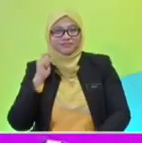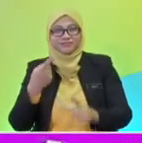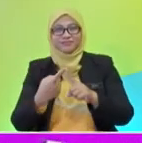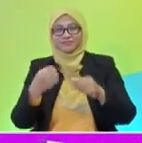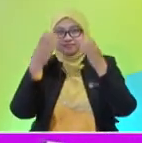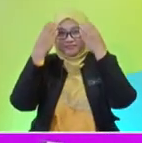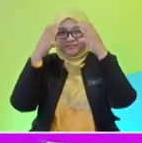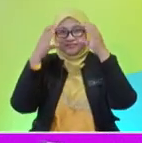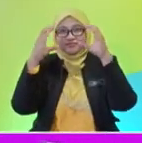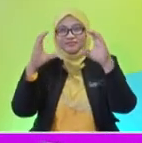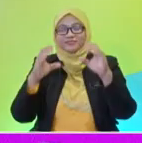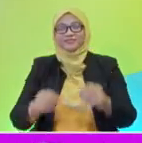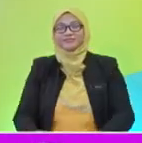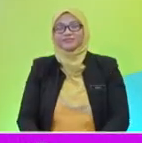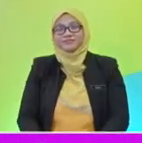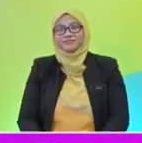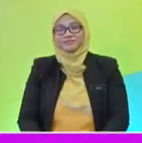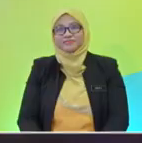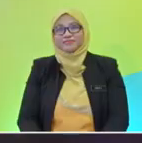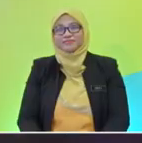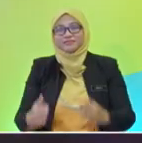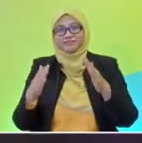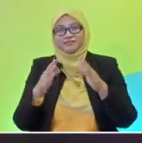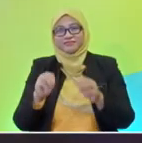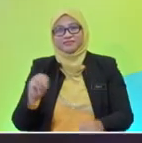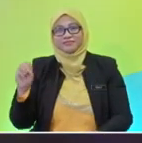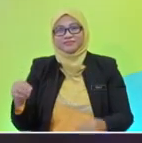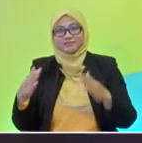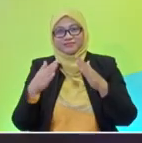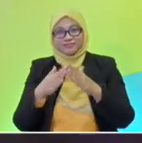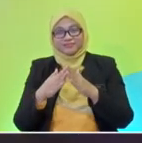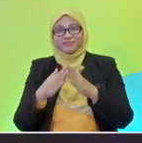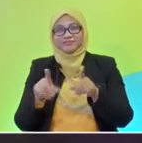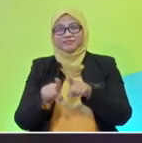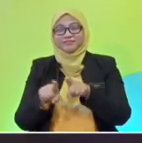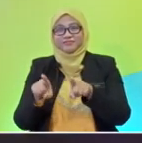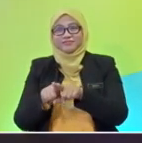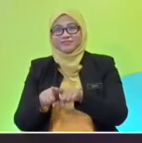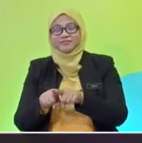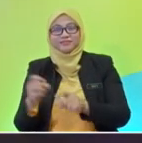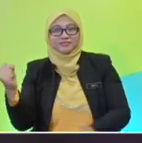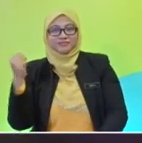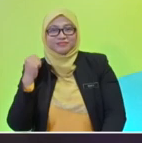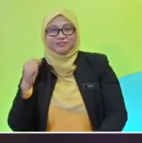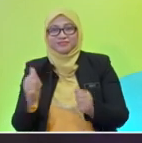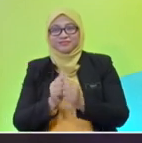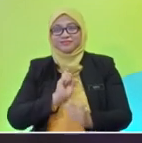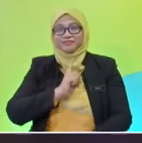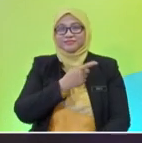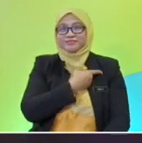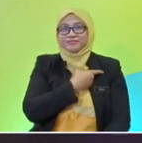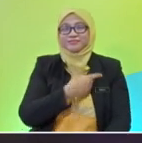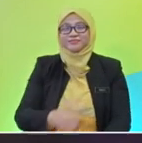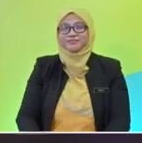sendiri. Wow, pastinya murid-murid di rumah pun sama bersemangat dengan kita. Saya pasti mereka juga berlatih tadi cikgu. Betul. Okey, jom kita